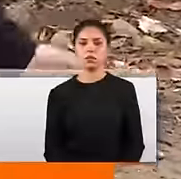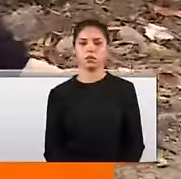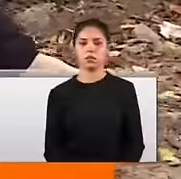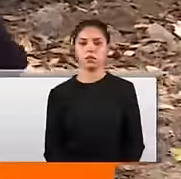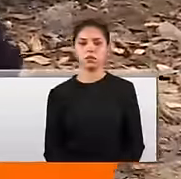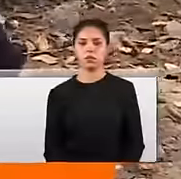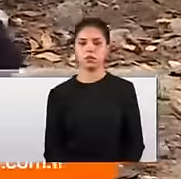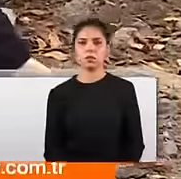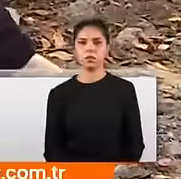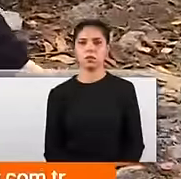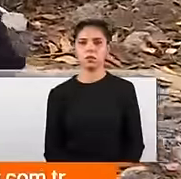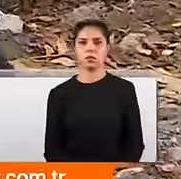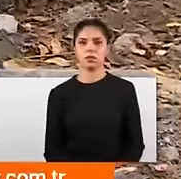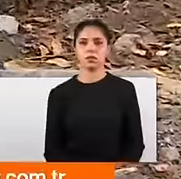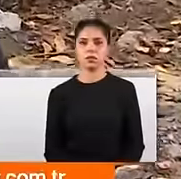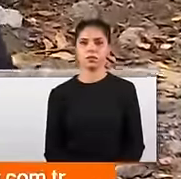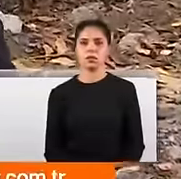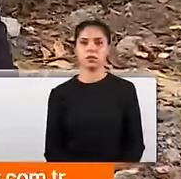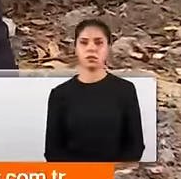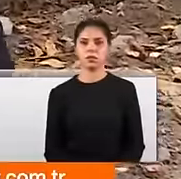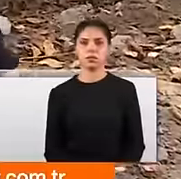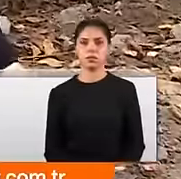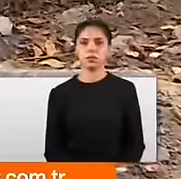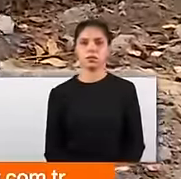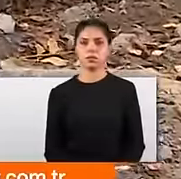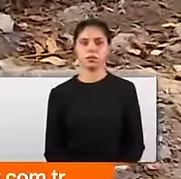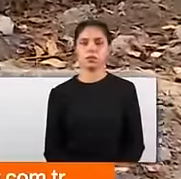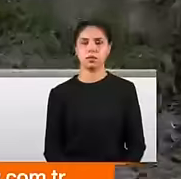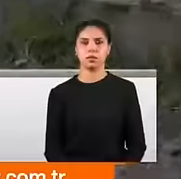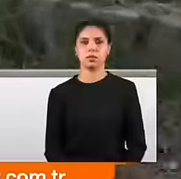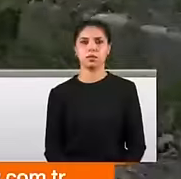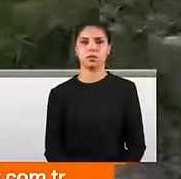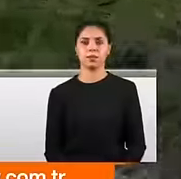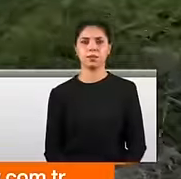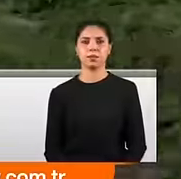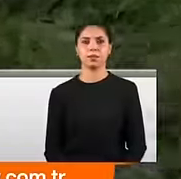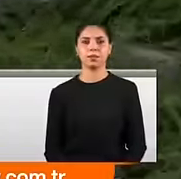paramız yok diyorlarmış. Yani böyle bir anlayışı anlamak mümkün değil.